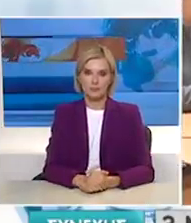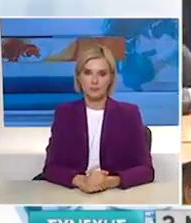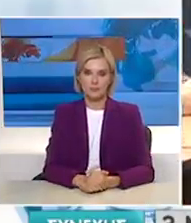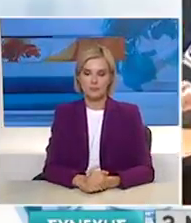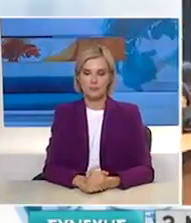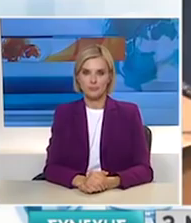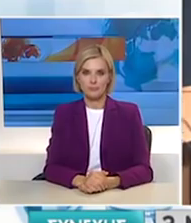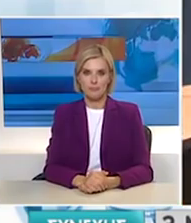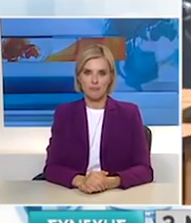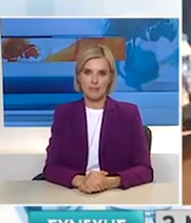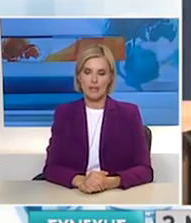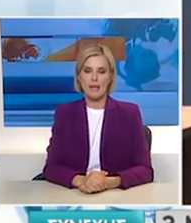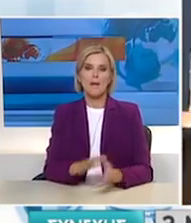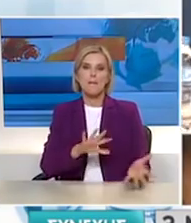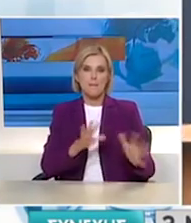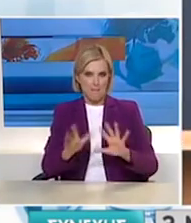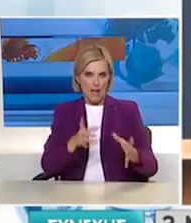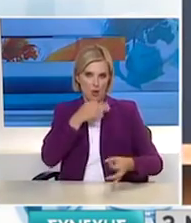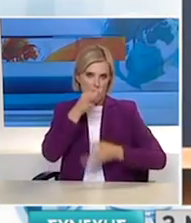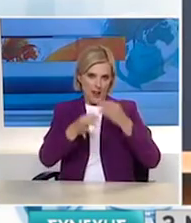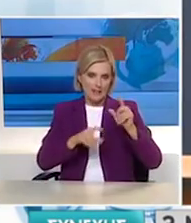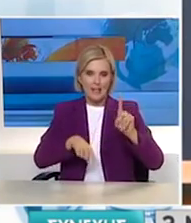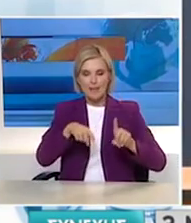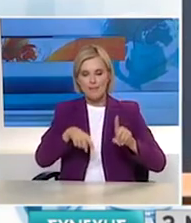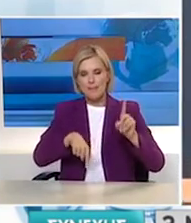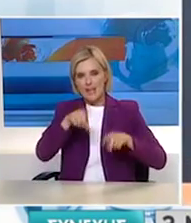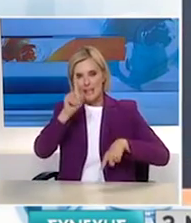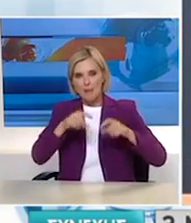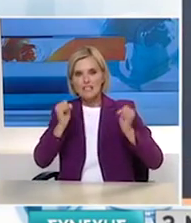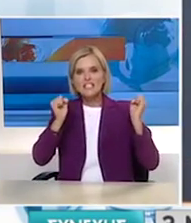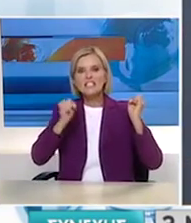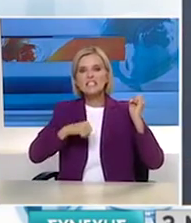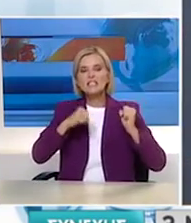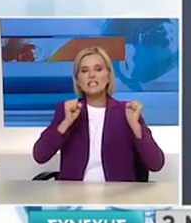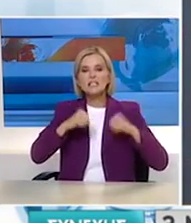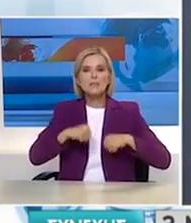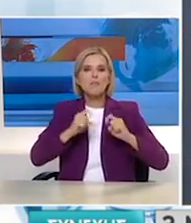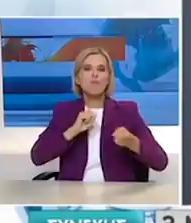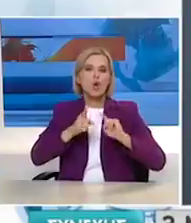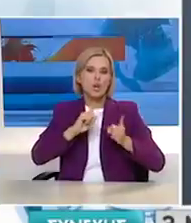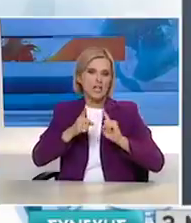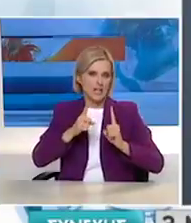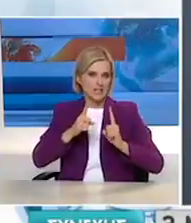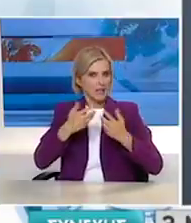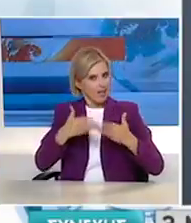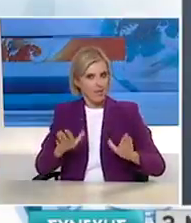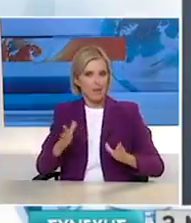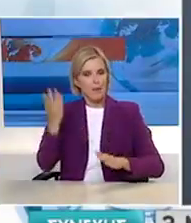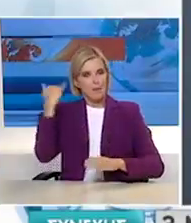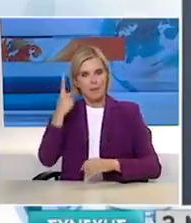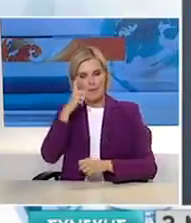Πιθανώς να αναφέρεστε σε κάποιες συμφωνίες που έχουν αρχίσει να γίνονται, τις οποίες σχολίασα πριν από περίπου μια